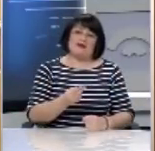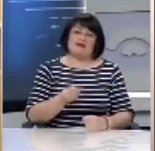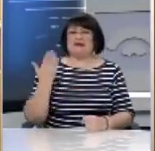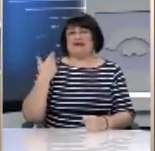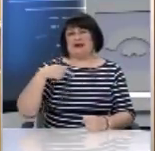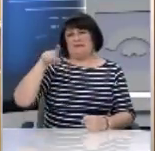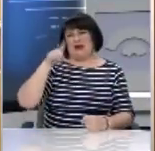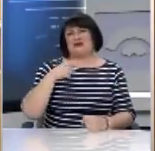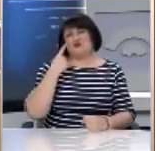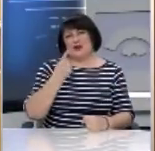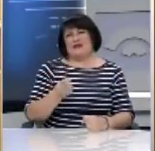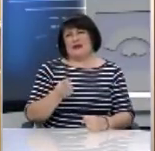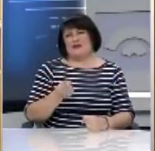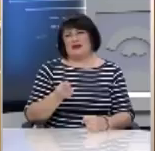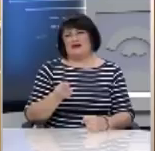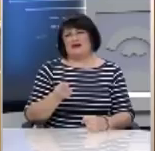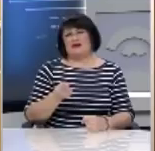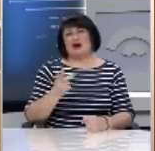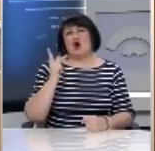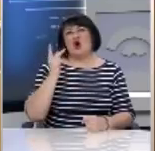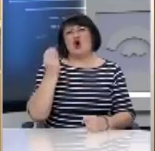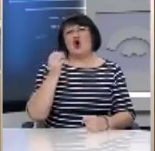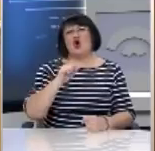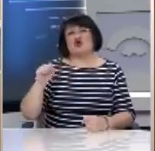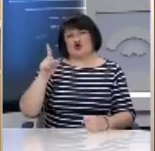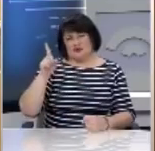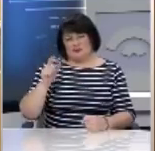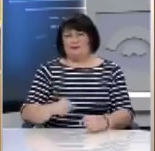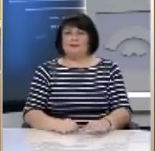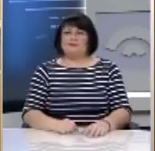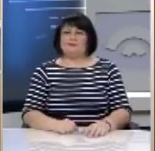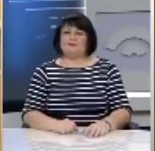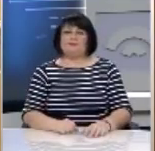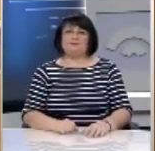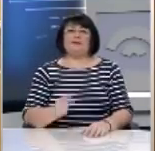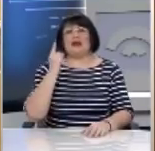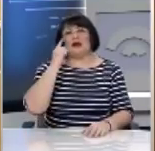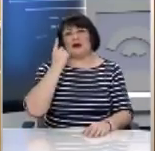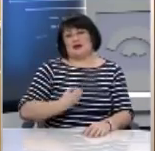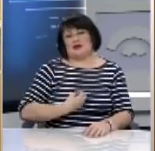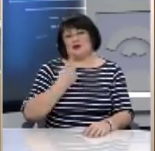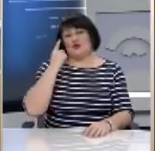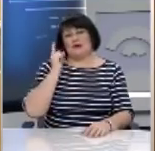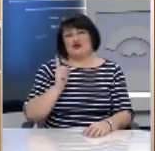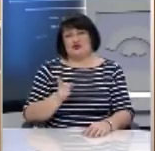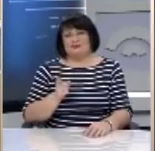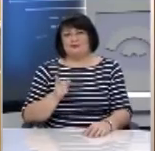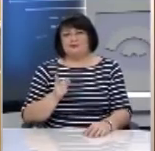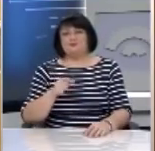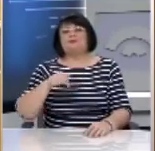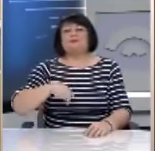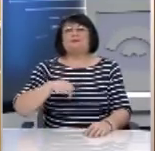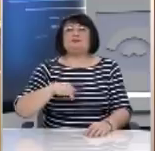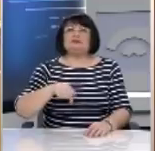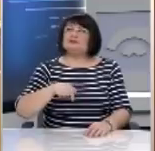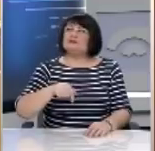ΚΟ. Έχω λοιπόν την αίσθηση ότι σήμερα νομοθετείτε